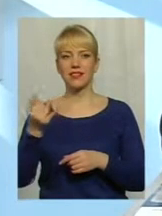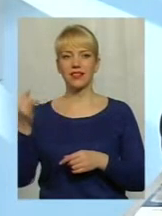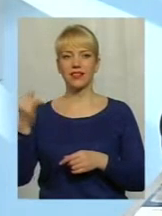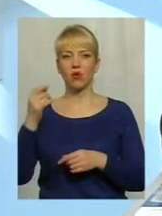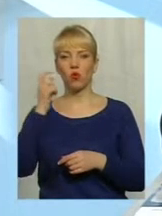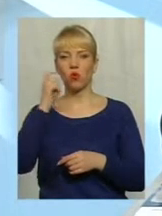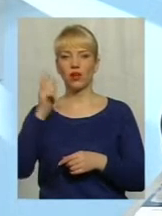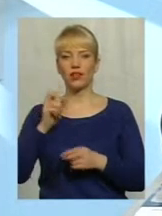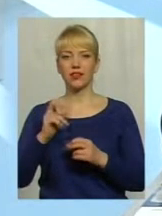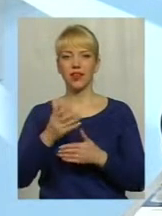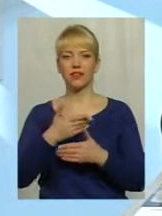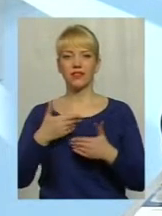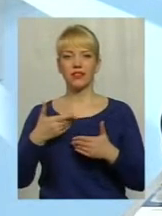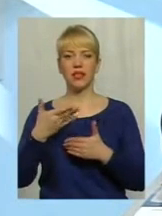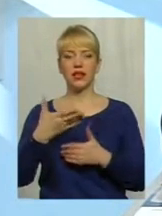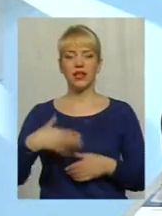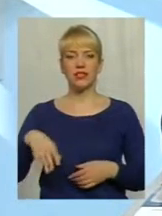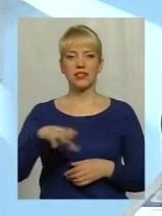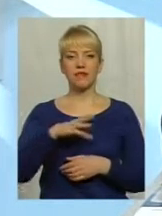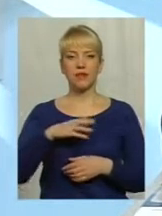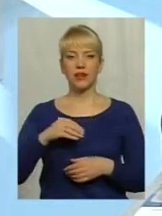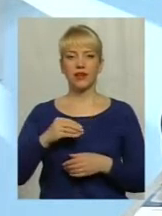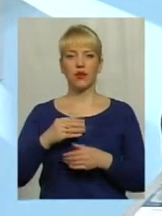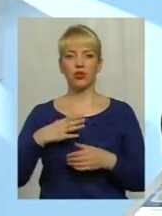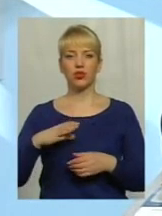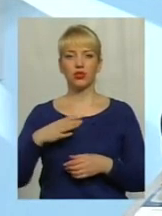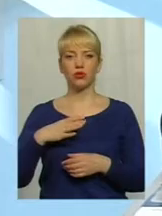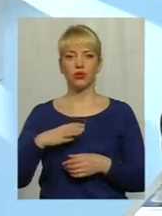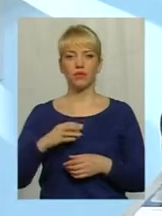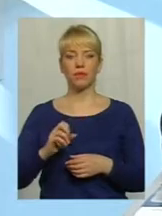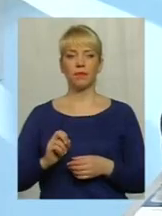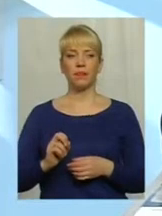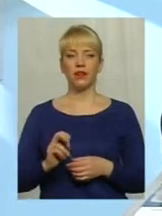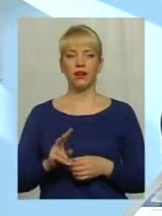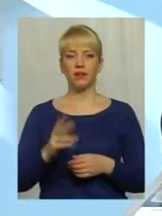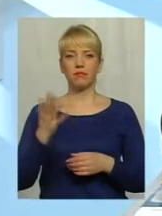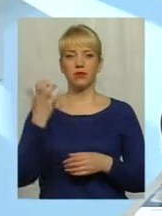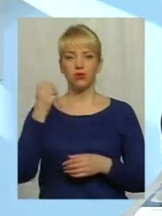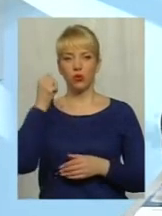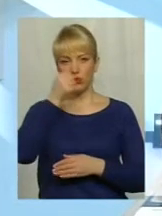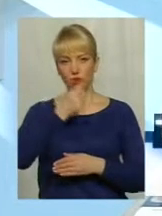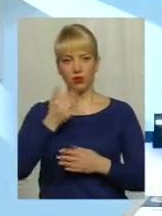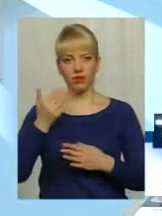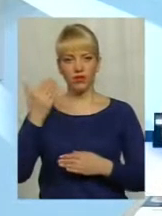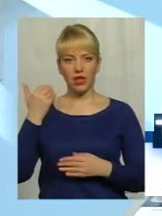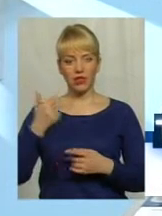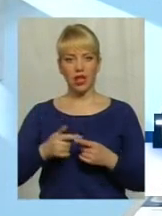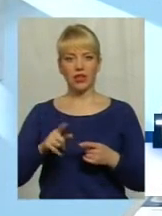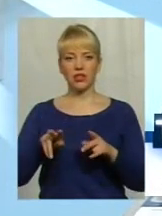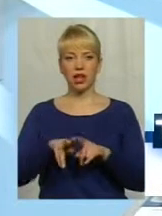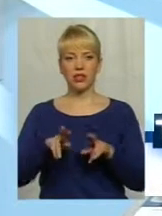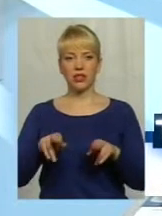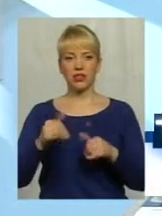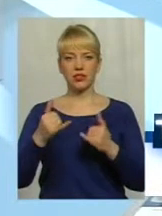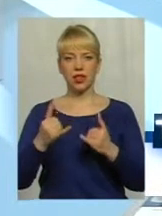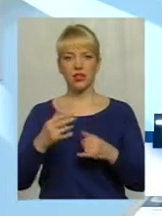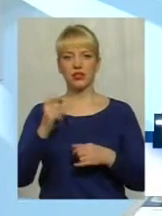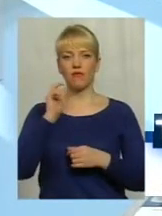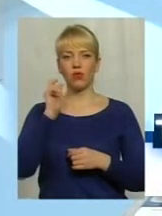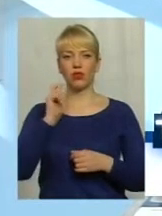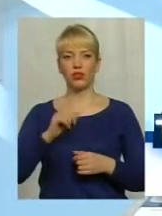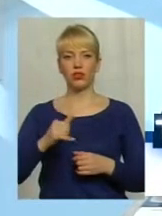так як ми всі з вами очікуємо. І так, як і 500 років назад, так і зараз в нас в Україні,